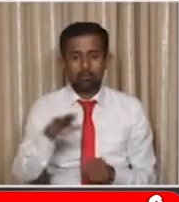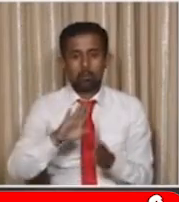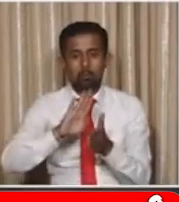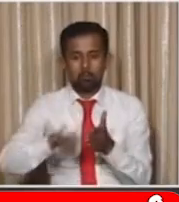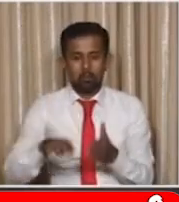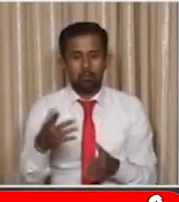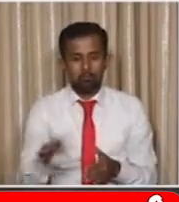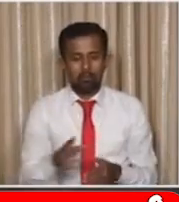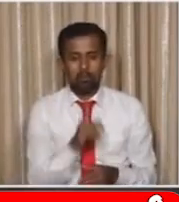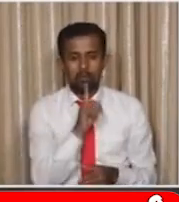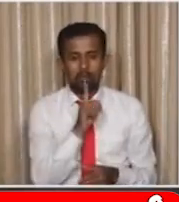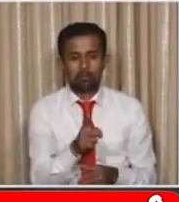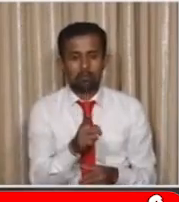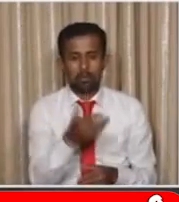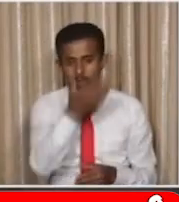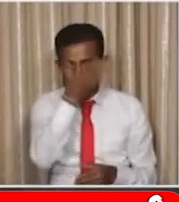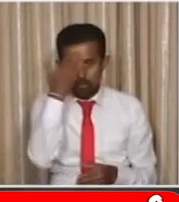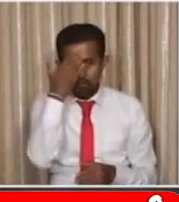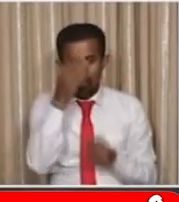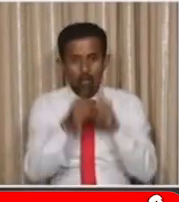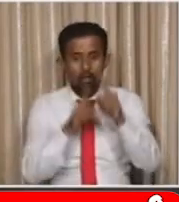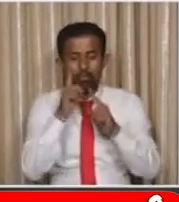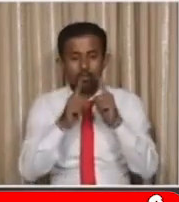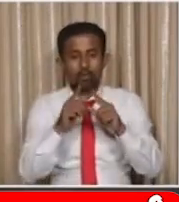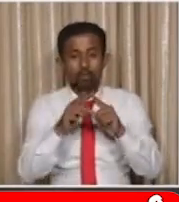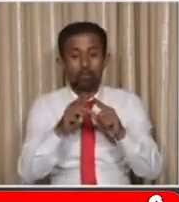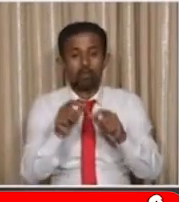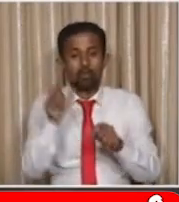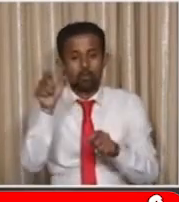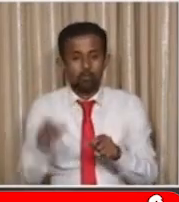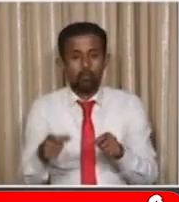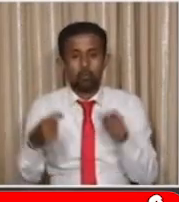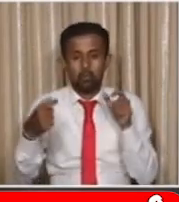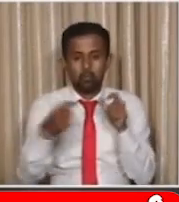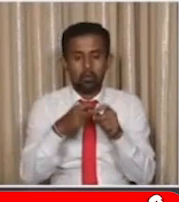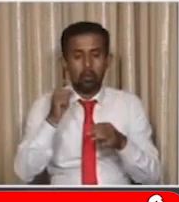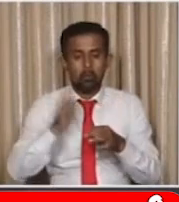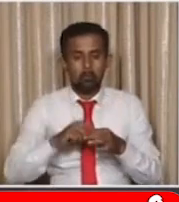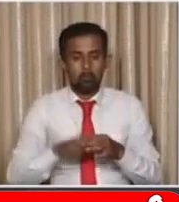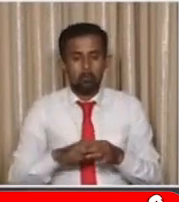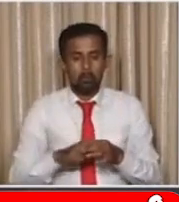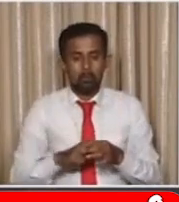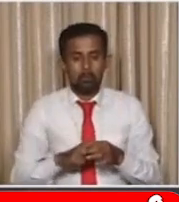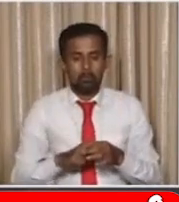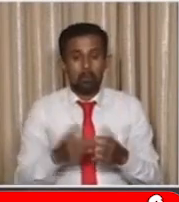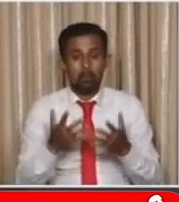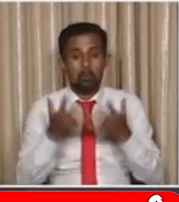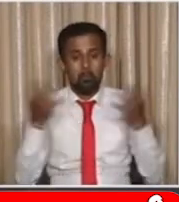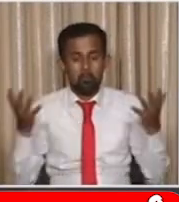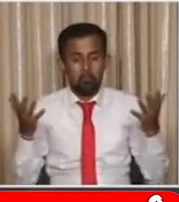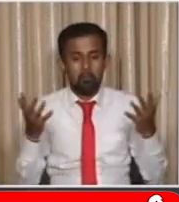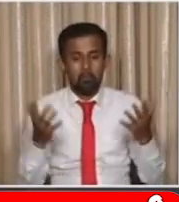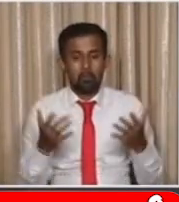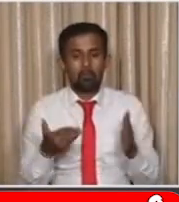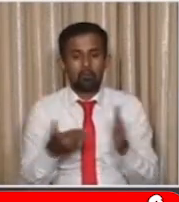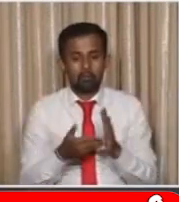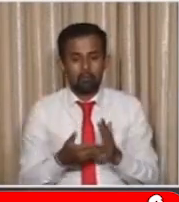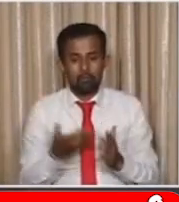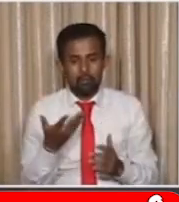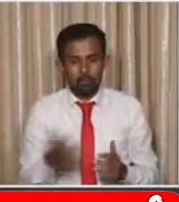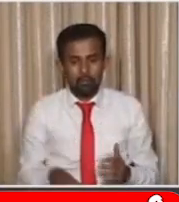பிரச்சனை. தமிழ் பேசும் மக்களுக்குரிய பிரச்சனைகளில் முதலாவது ஆக கூடுதலாக பாதிக்கப்பட்டவர்கள